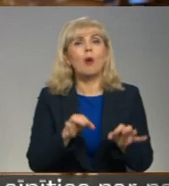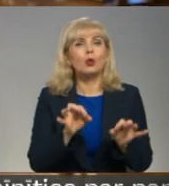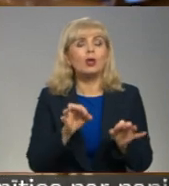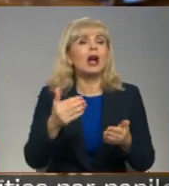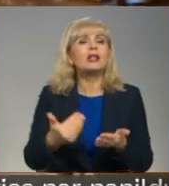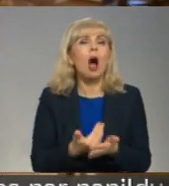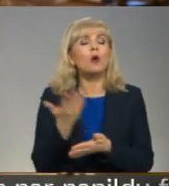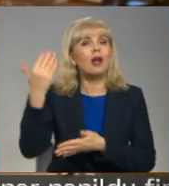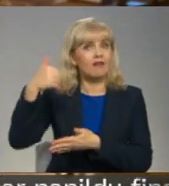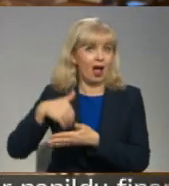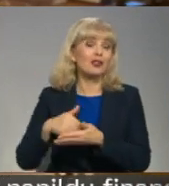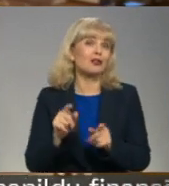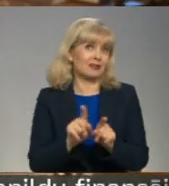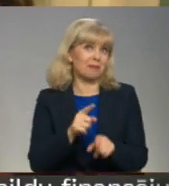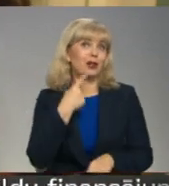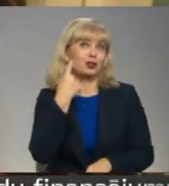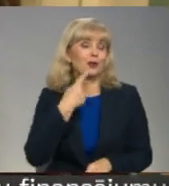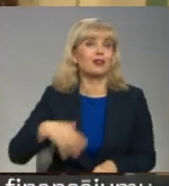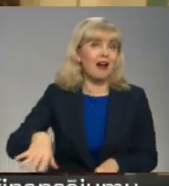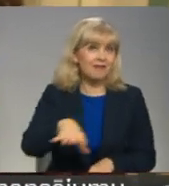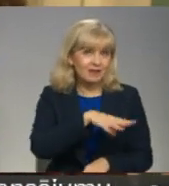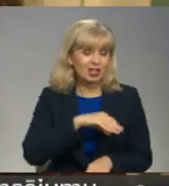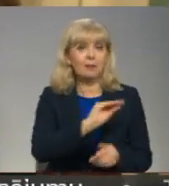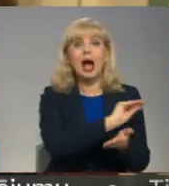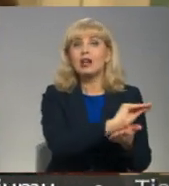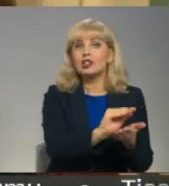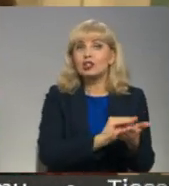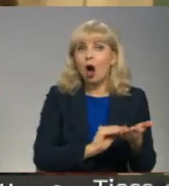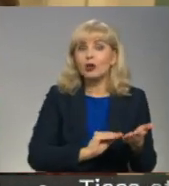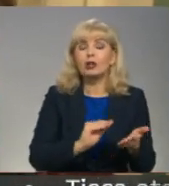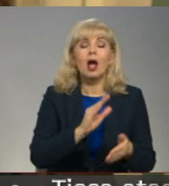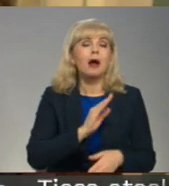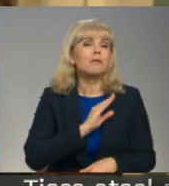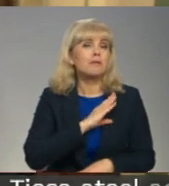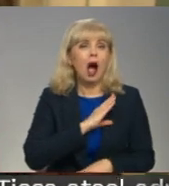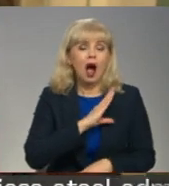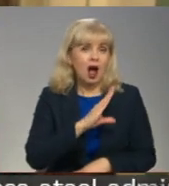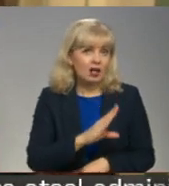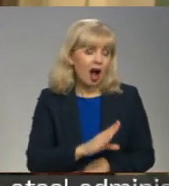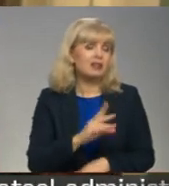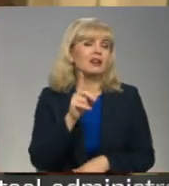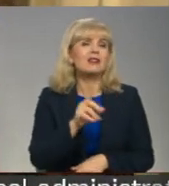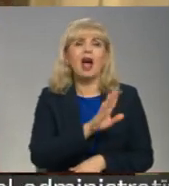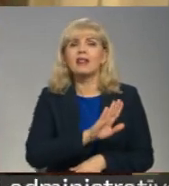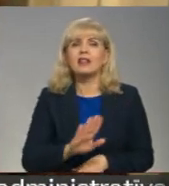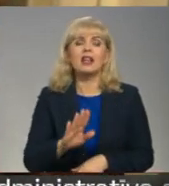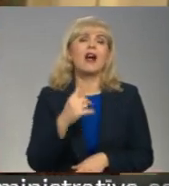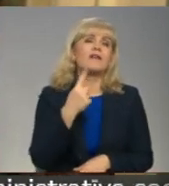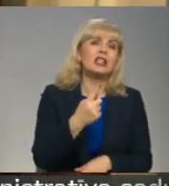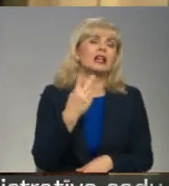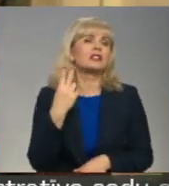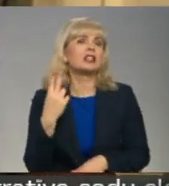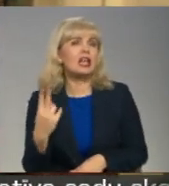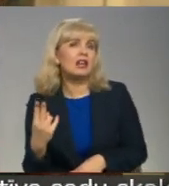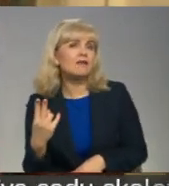atkal jauna vēstures stunda mums visiem. Scenārijs ir tomēr pietiekami bagātīgs, ka nav tikai kaut kāda viena vai divas